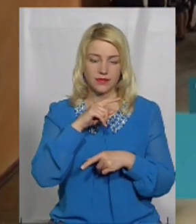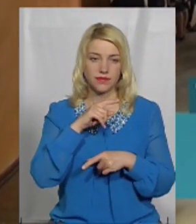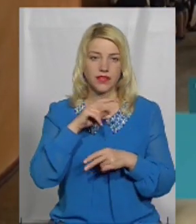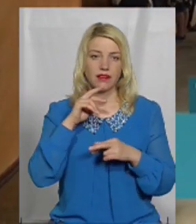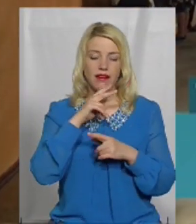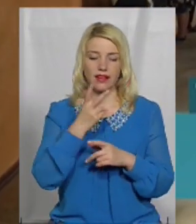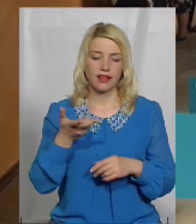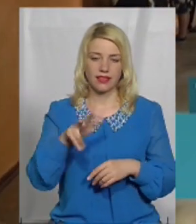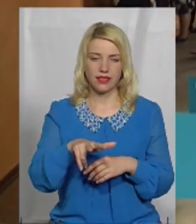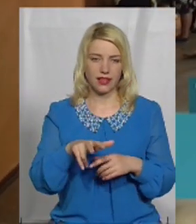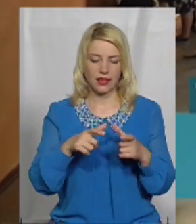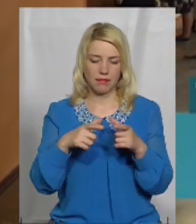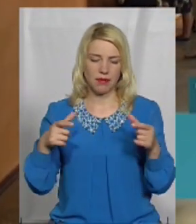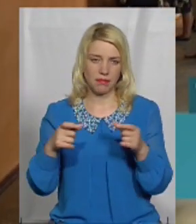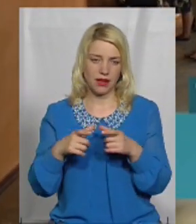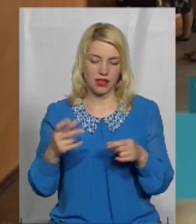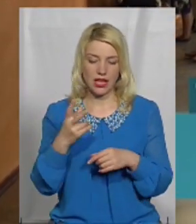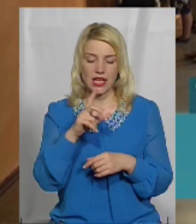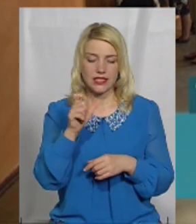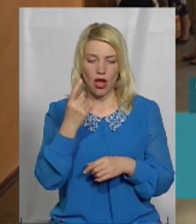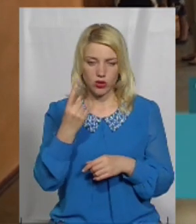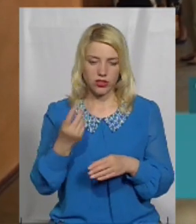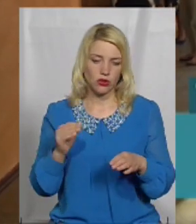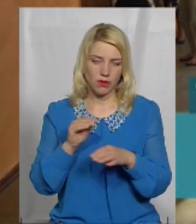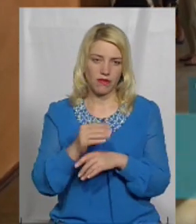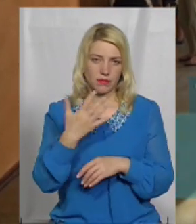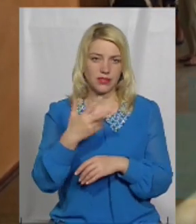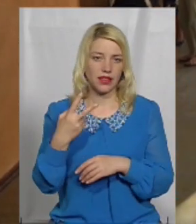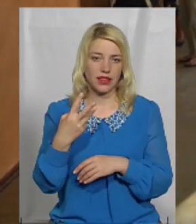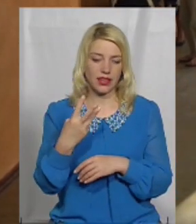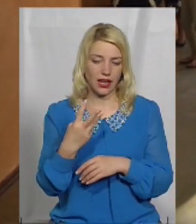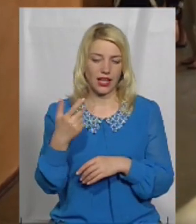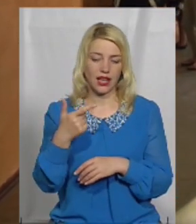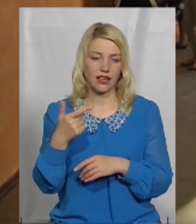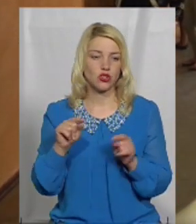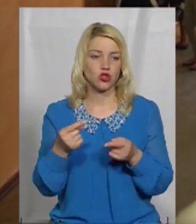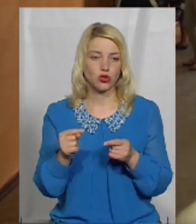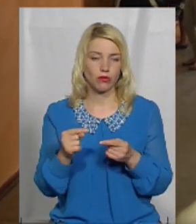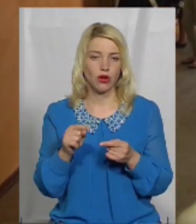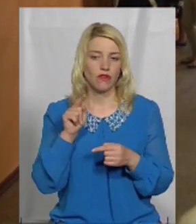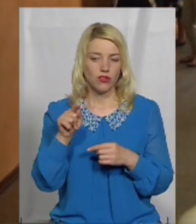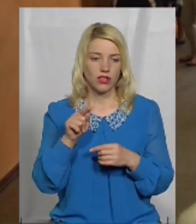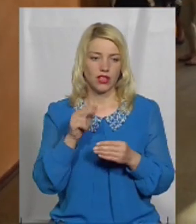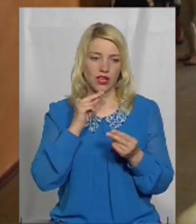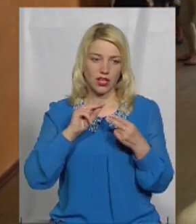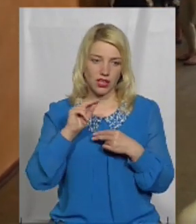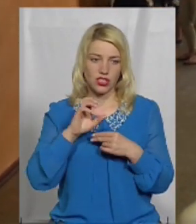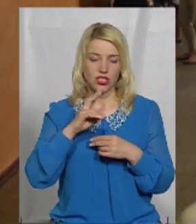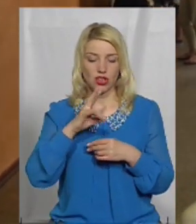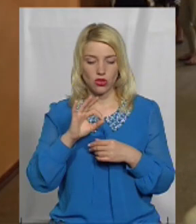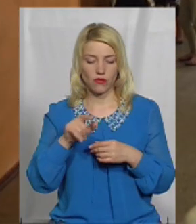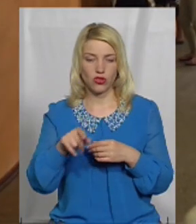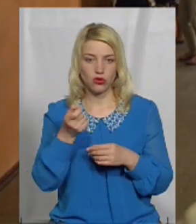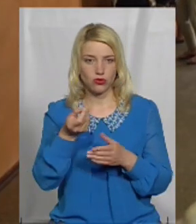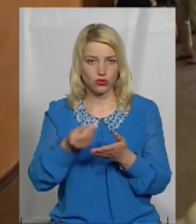три препарати, за один доплатила 53 гривні. От, тому що вони кращі, але вони